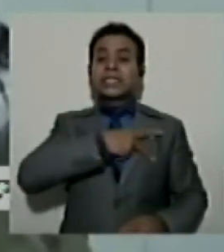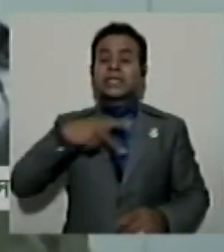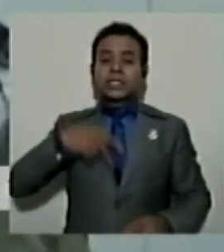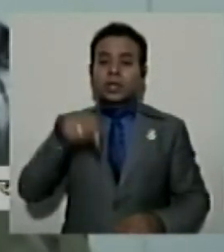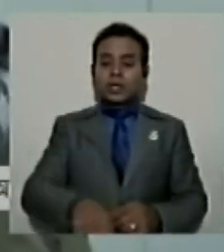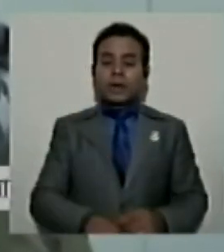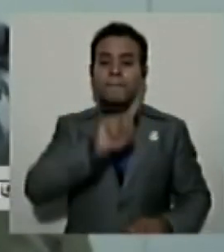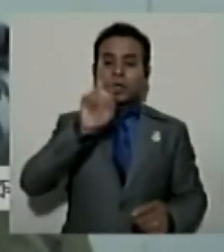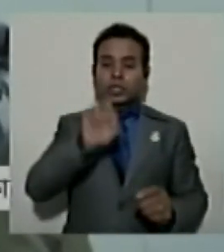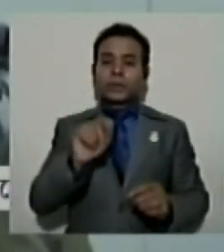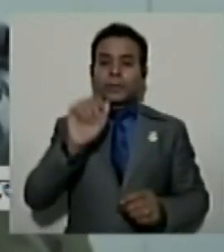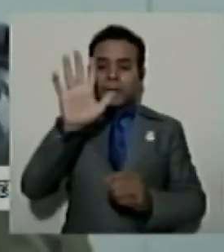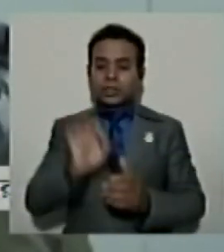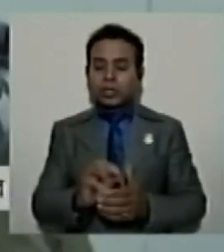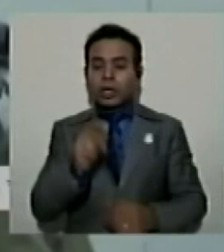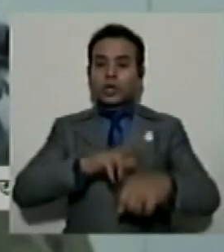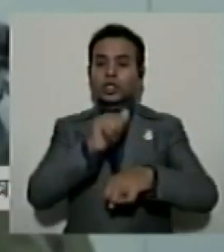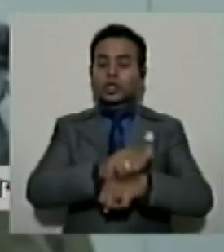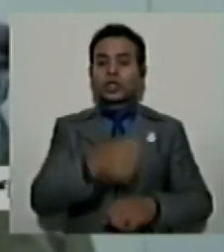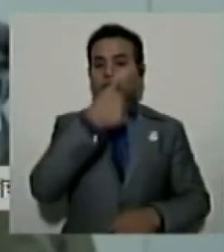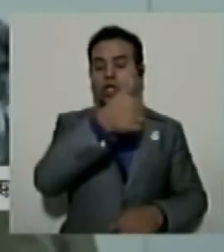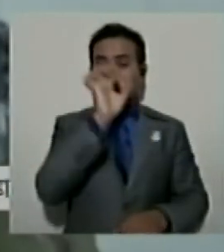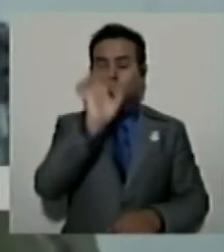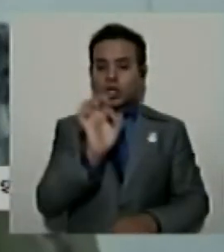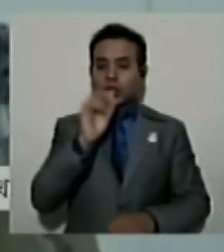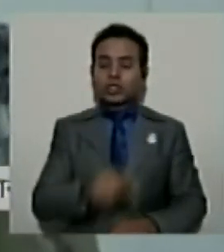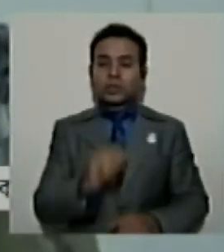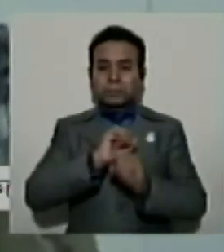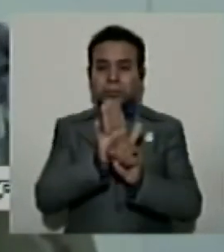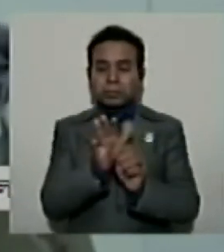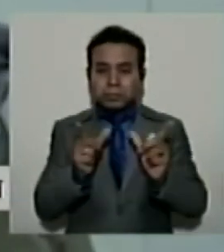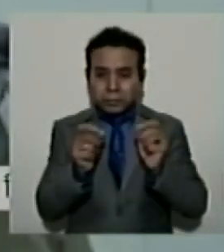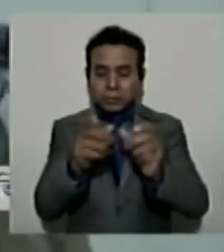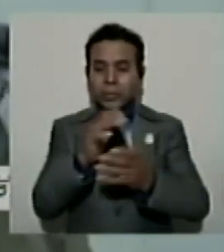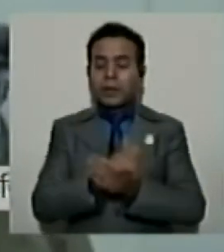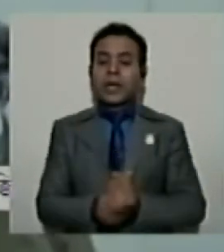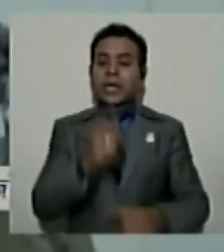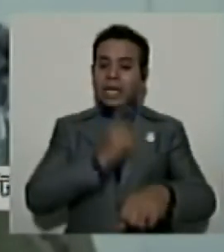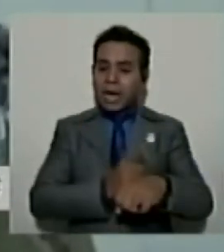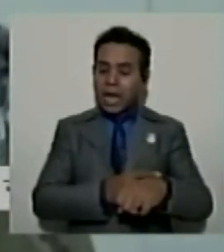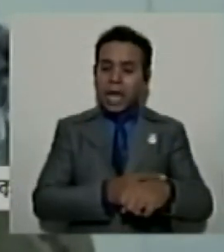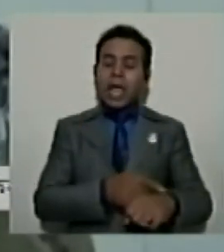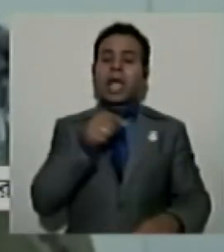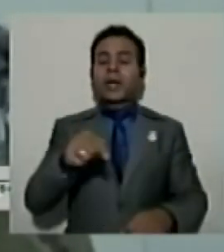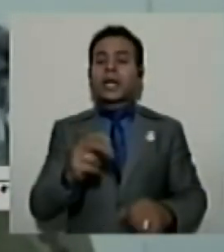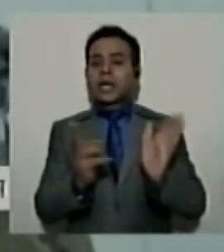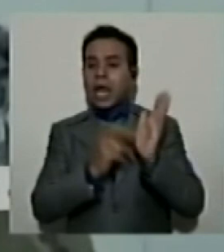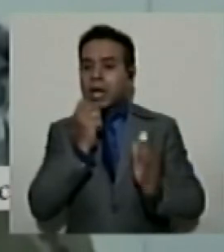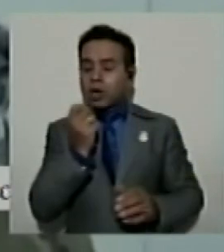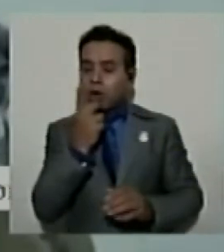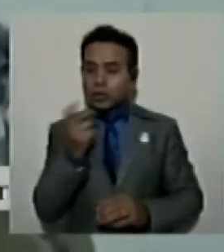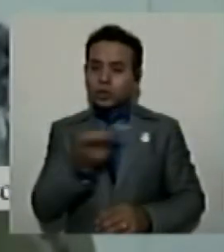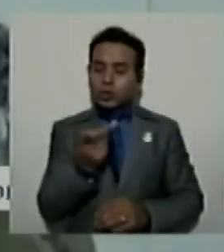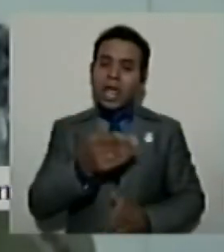এবং নারায়ণগঞ্জ আগের মতোই অনেক বেশি আছে। এই তথ্যটা আমরা পরে আইডিসিআর এর ওয়েবসাইট থেকে জানতে পারবো যে